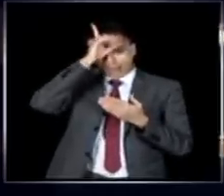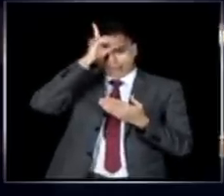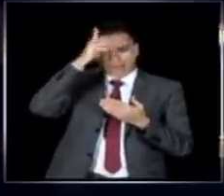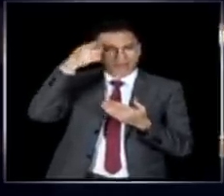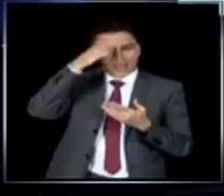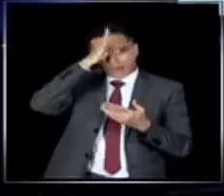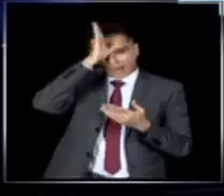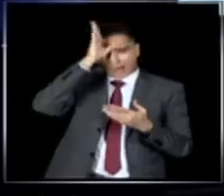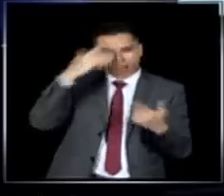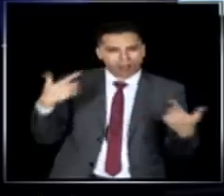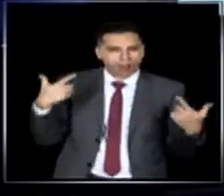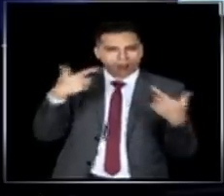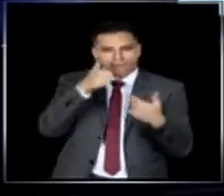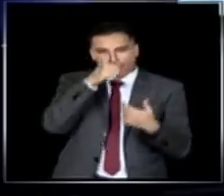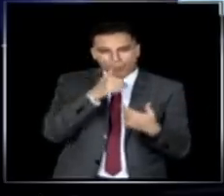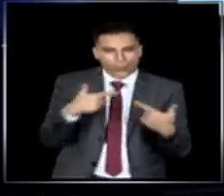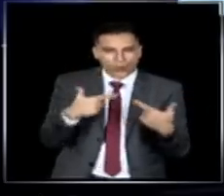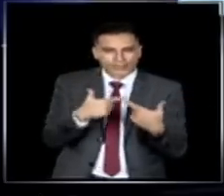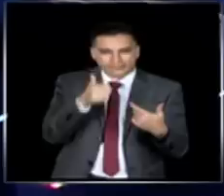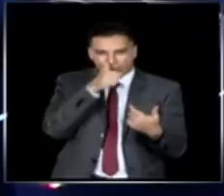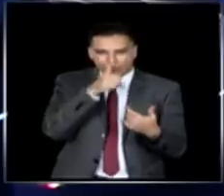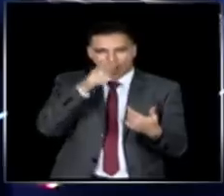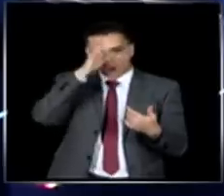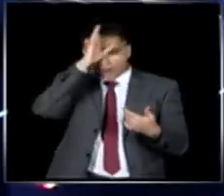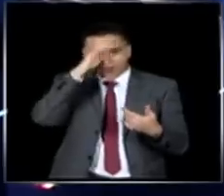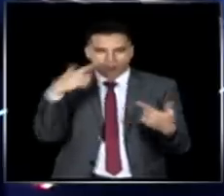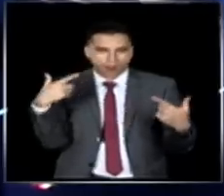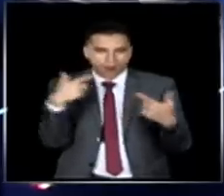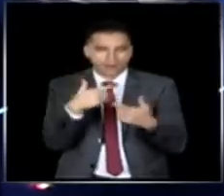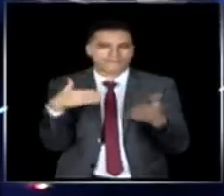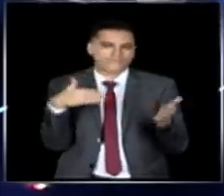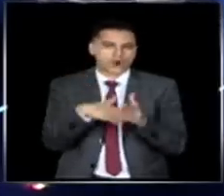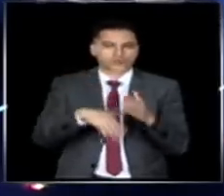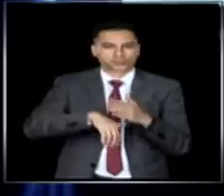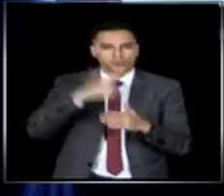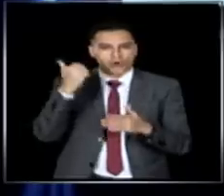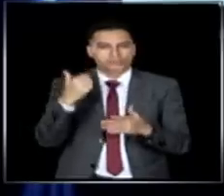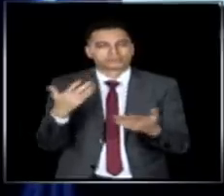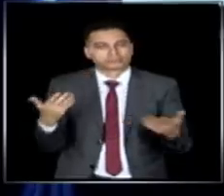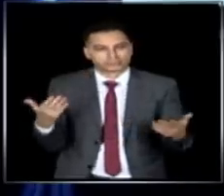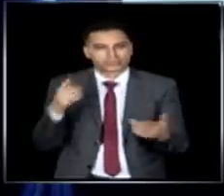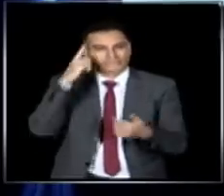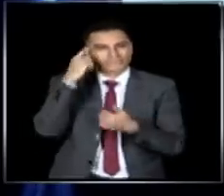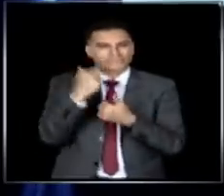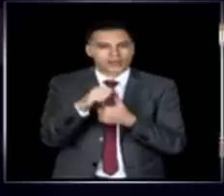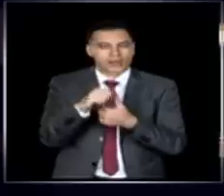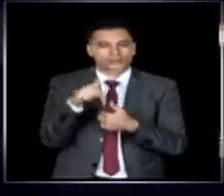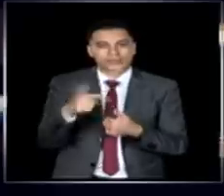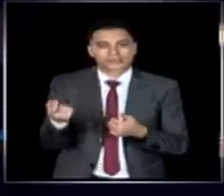للكويت. 90 جامعة اسكندرية، 55 جامعة عين